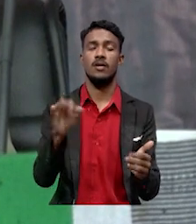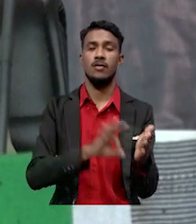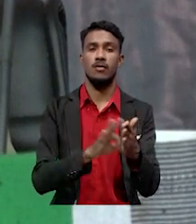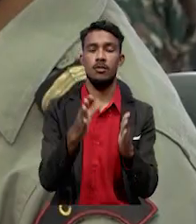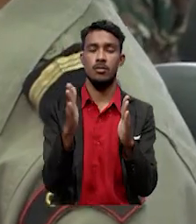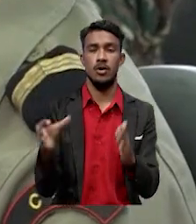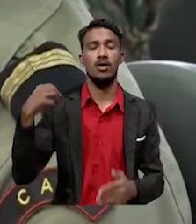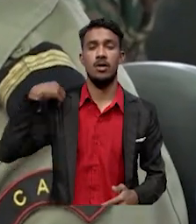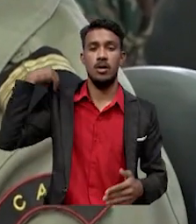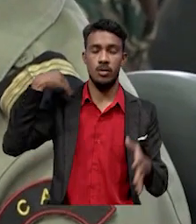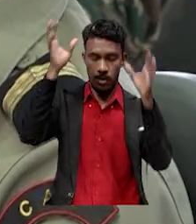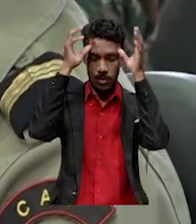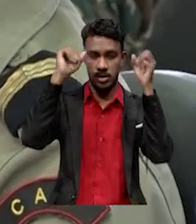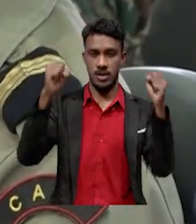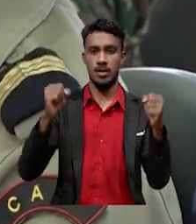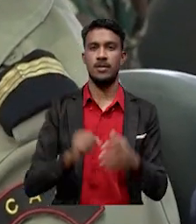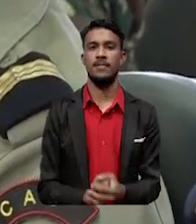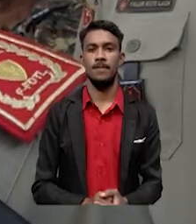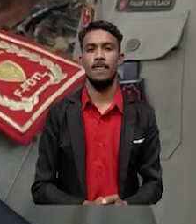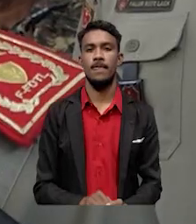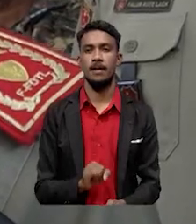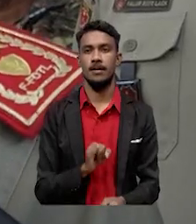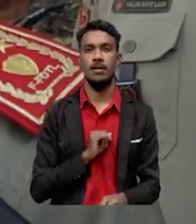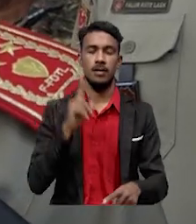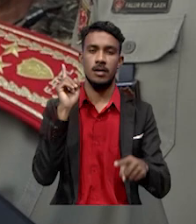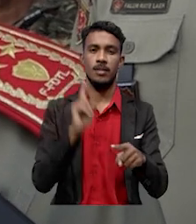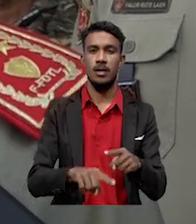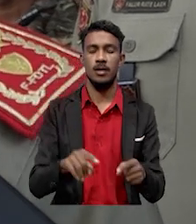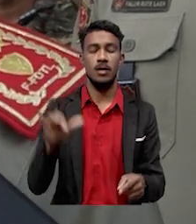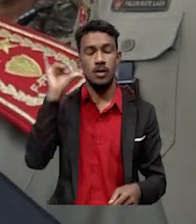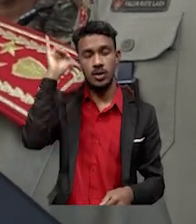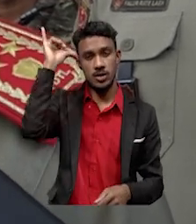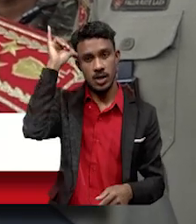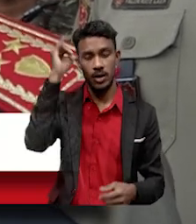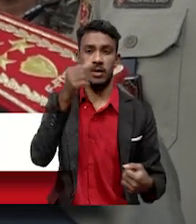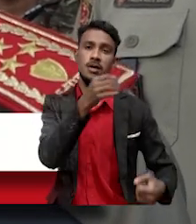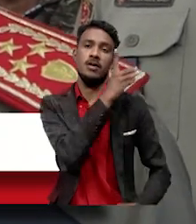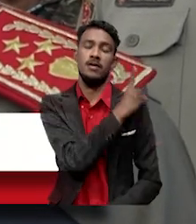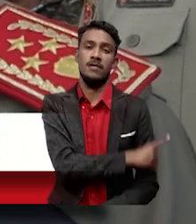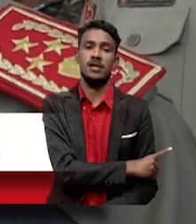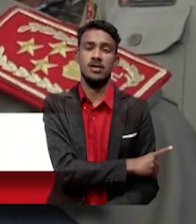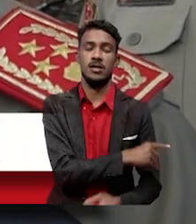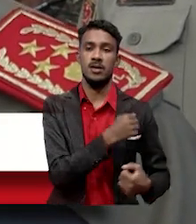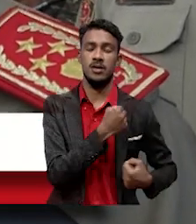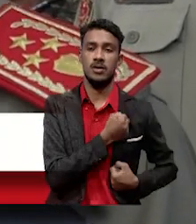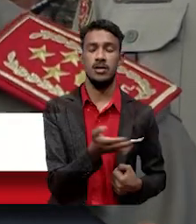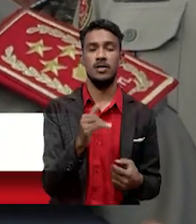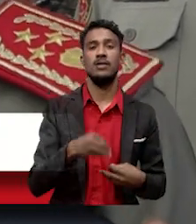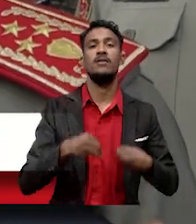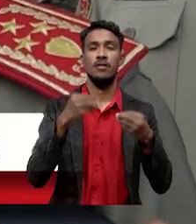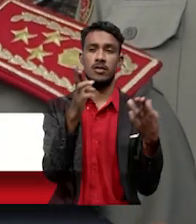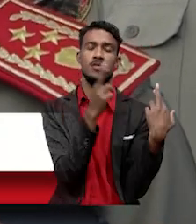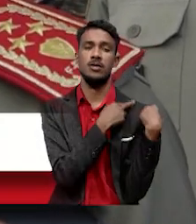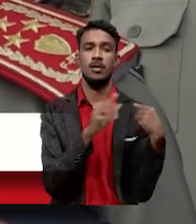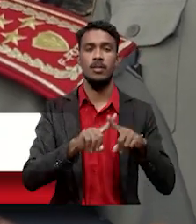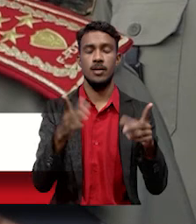ba Presiden Republika. O siguen la vela prova tambo o siguen el Consejo Superior de Defensa y Seguranza. Nemane fue Consejo de Agora magra